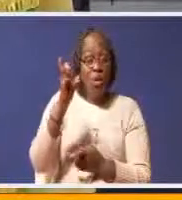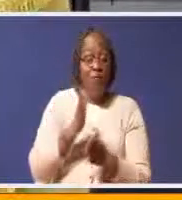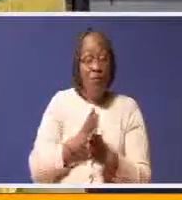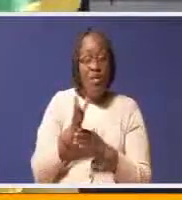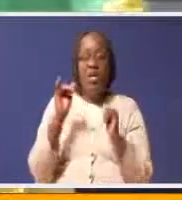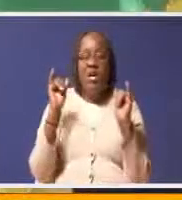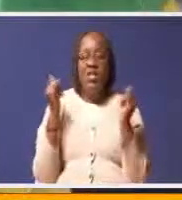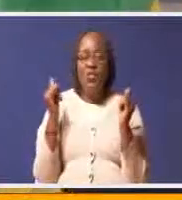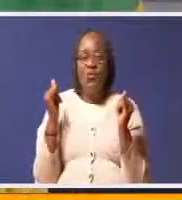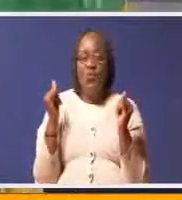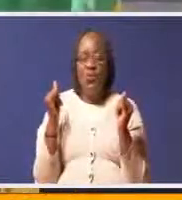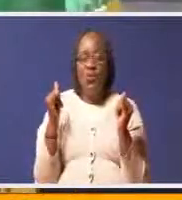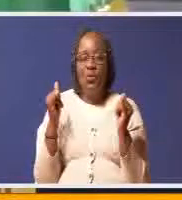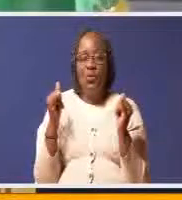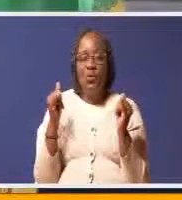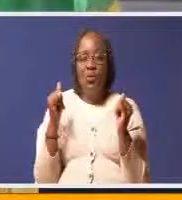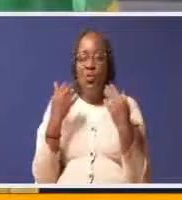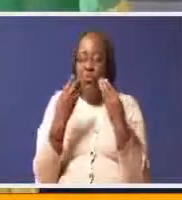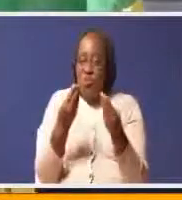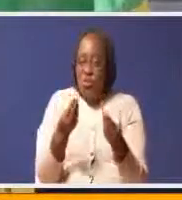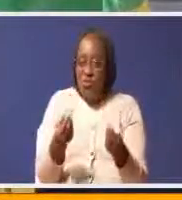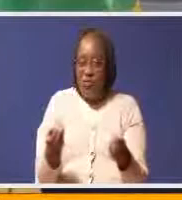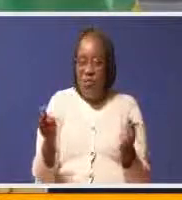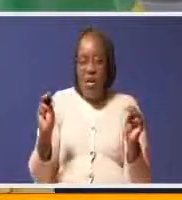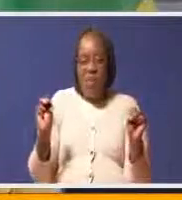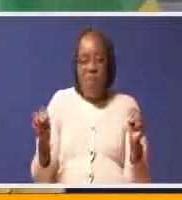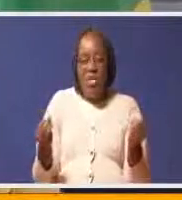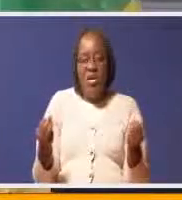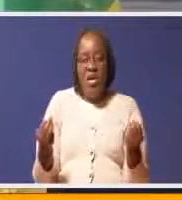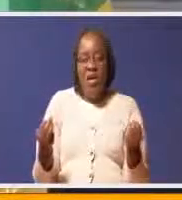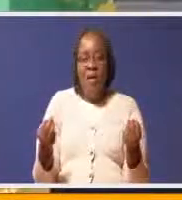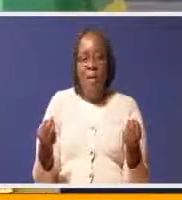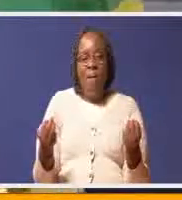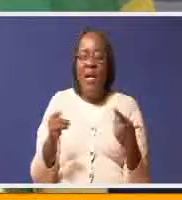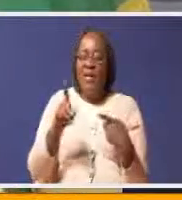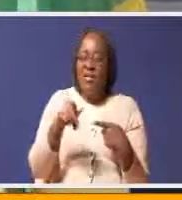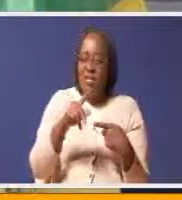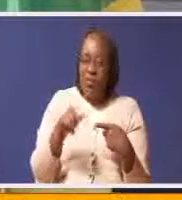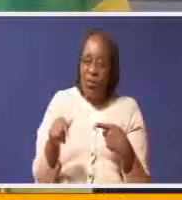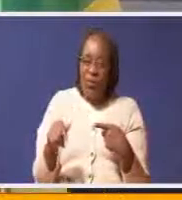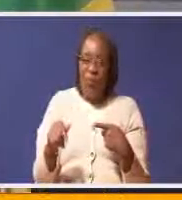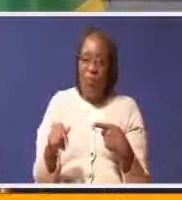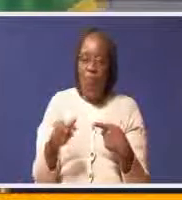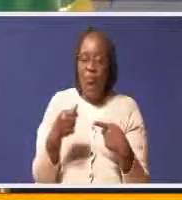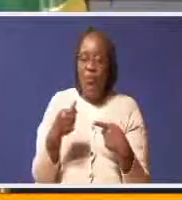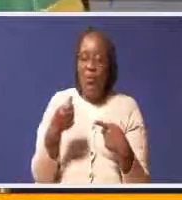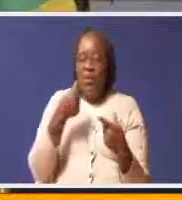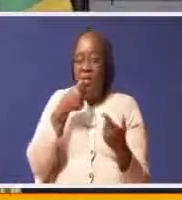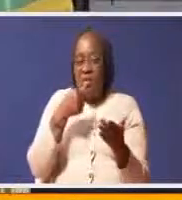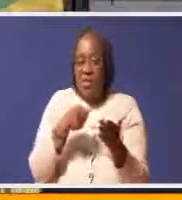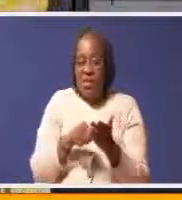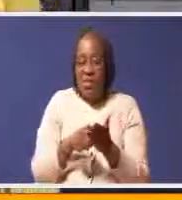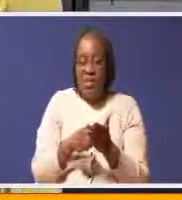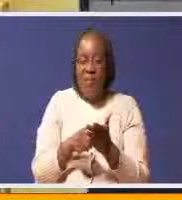issues ya kuwa addressed by media na concern kubwa kwao. Nimeandikia ESCC, mpandikia the